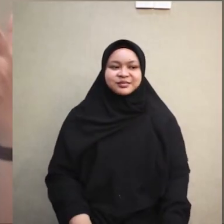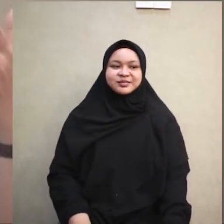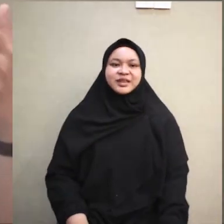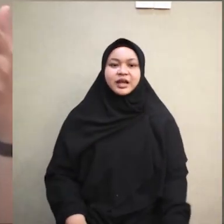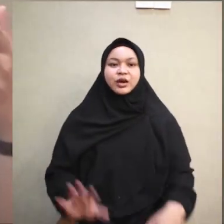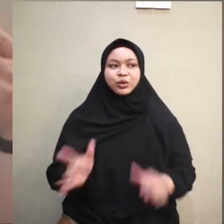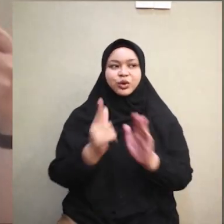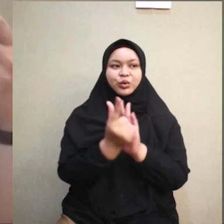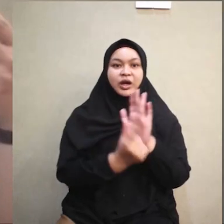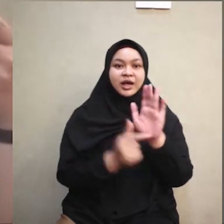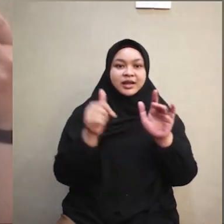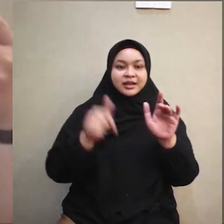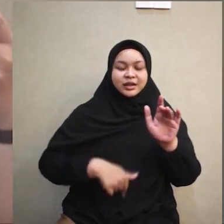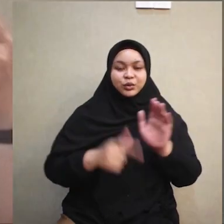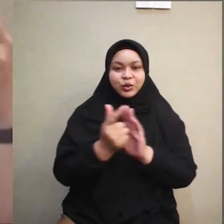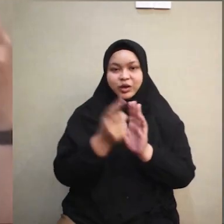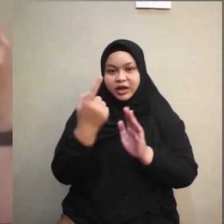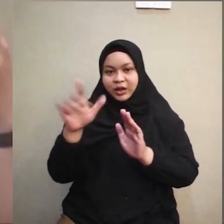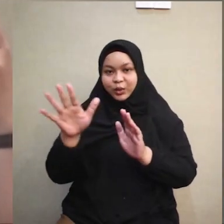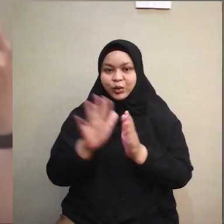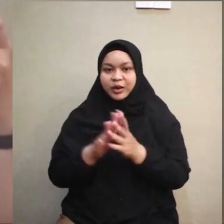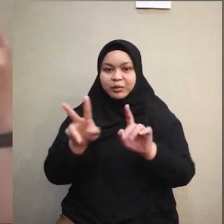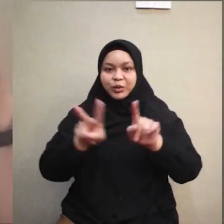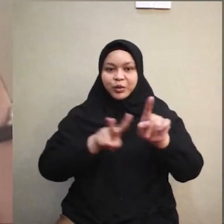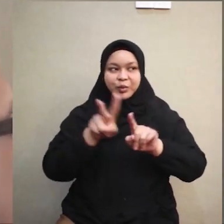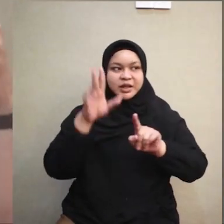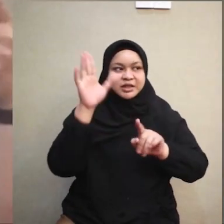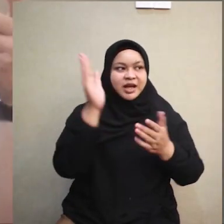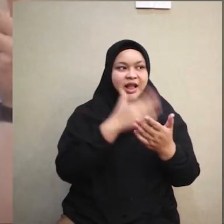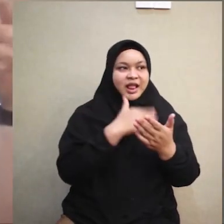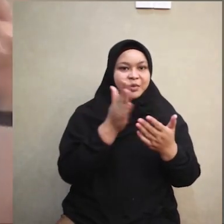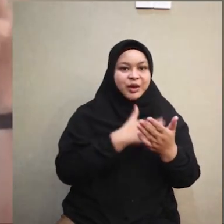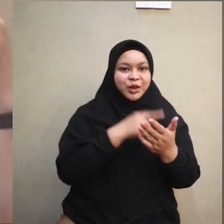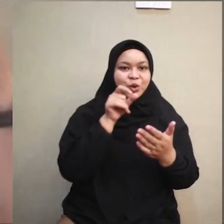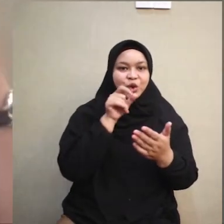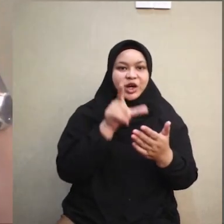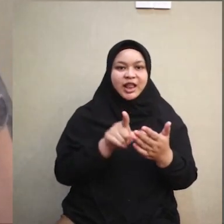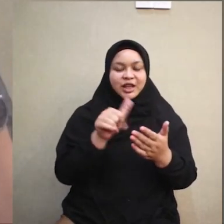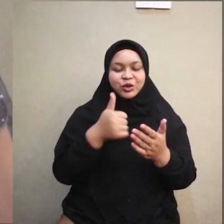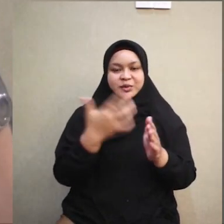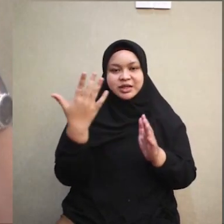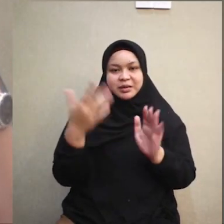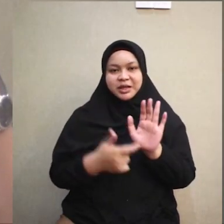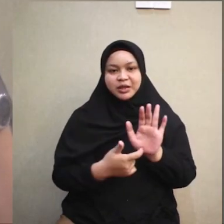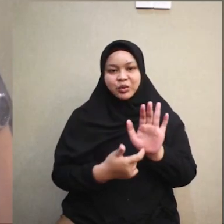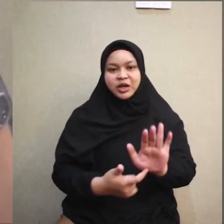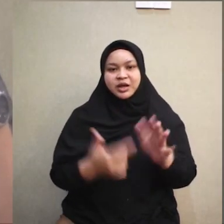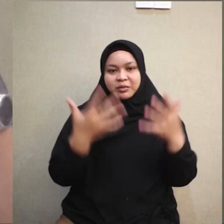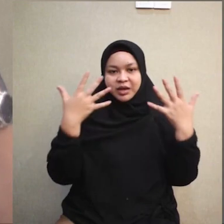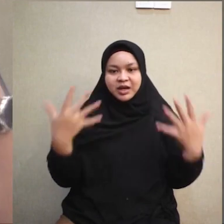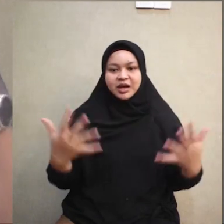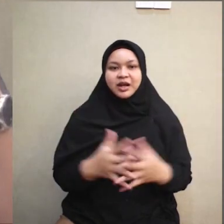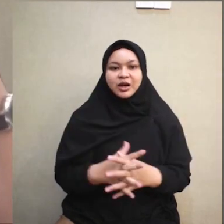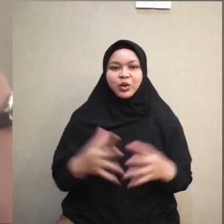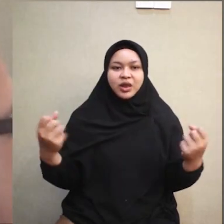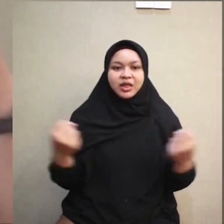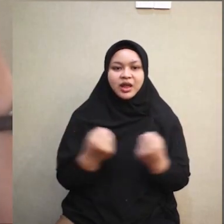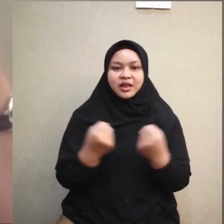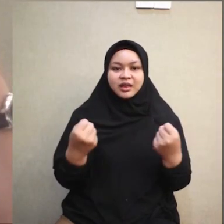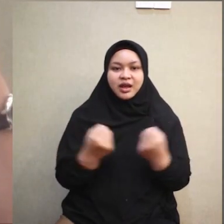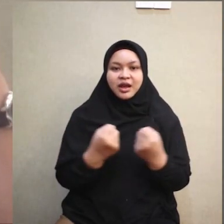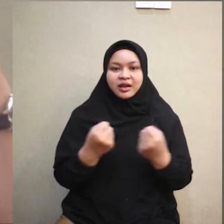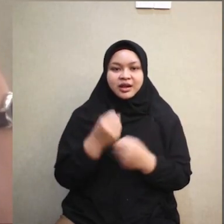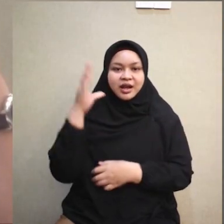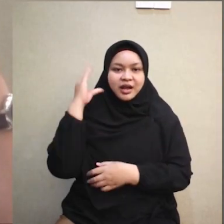undang-undang itu tapi 12 halamannya kan kritik tuh sebenarnya Nah itu bisa mencerminkan tuh sebenarnya Bagaimana porsi Tantangan untuk